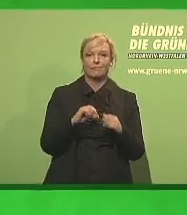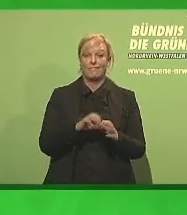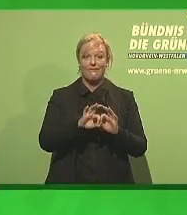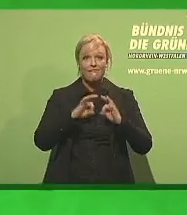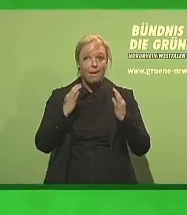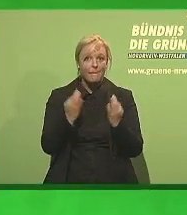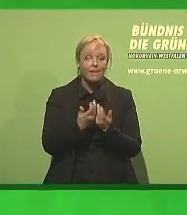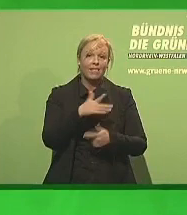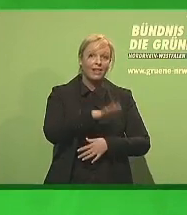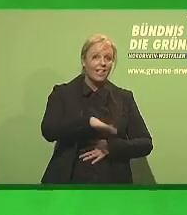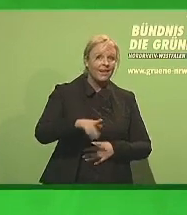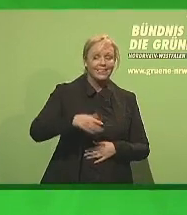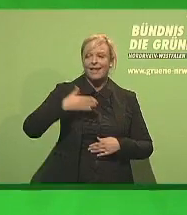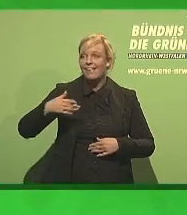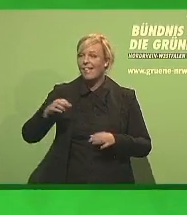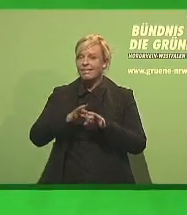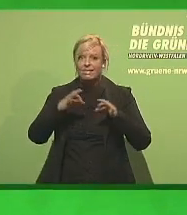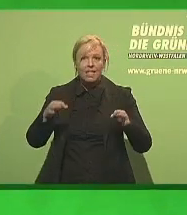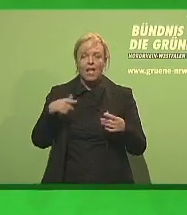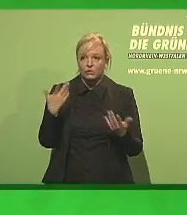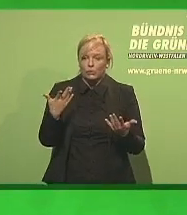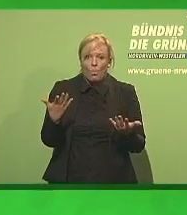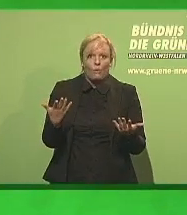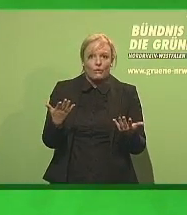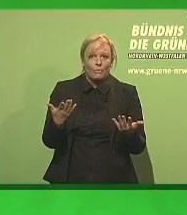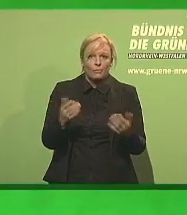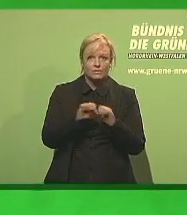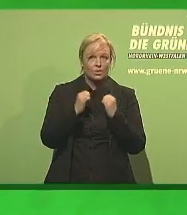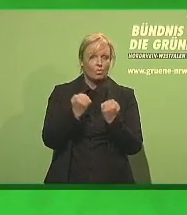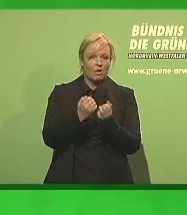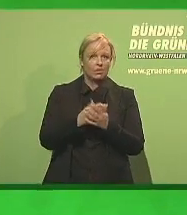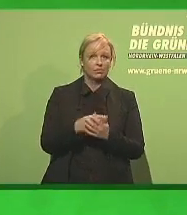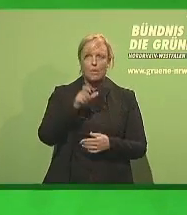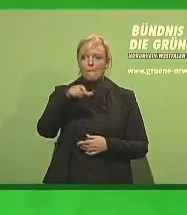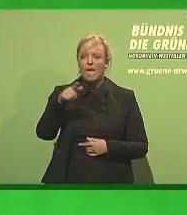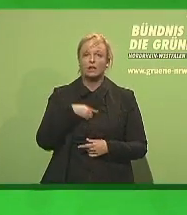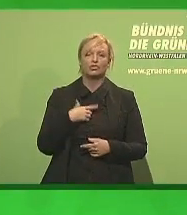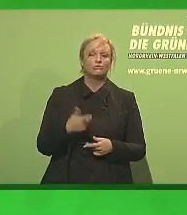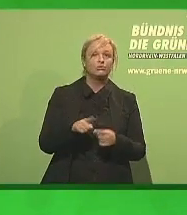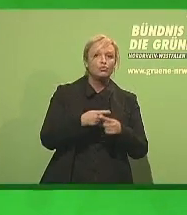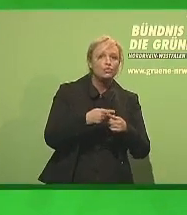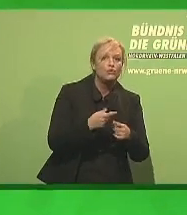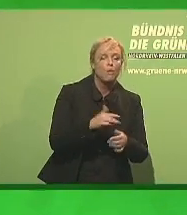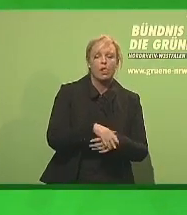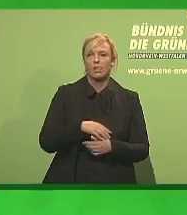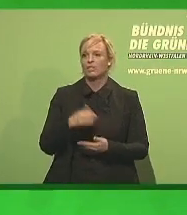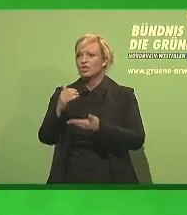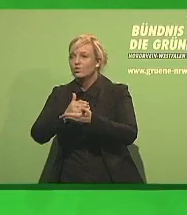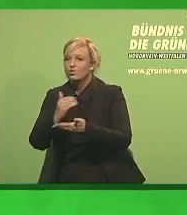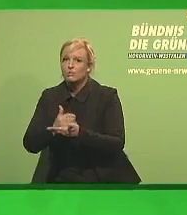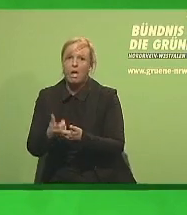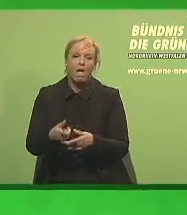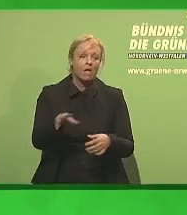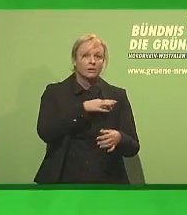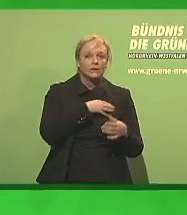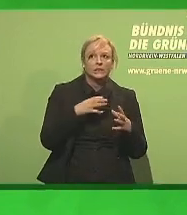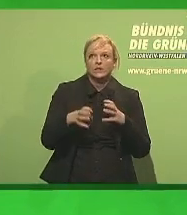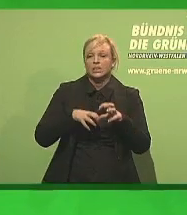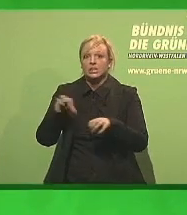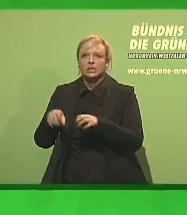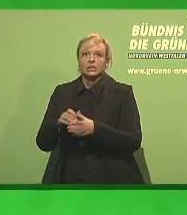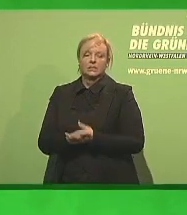erleben Kinder jeden Tag aufs Neue. Immer mehr Menschen verschulden sich und sparen wirklich am nötigsten. Das ist